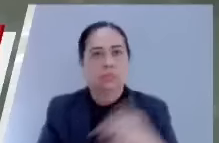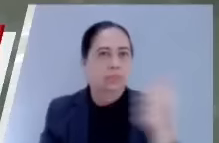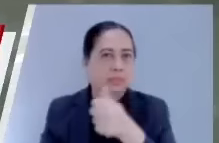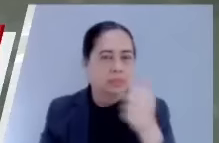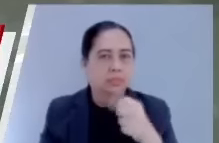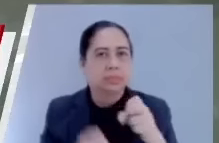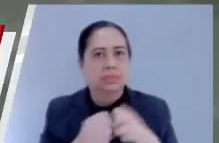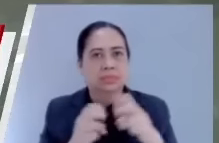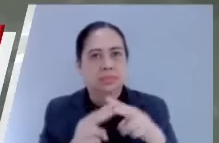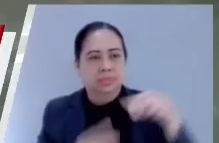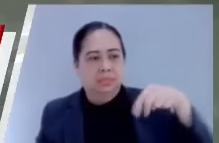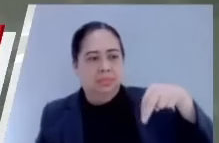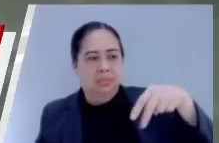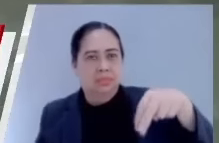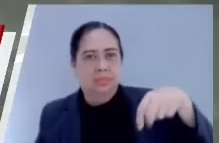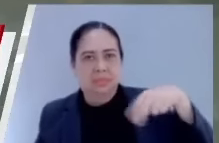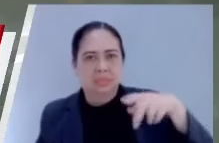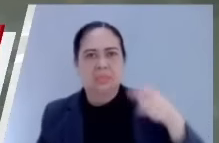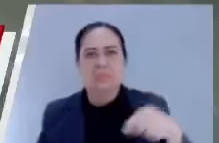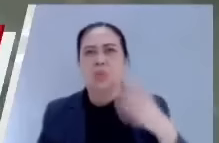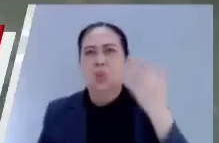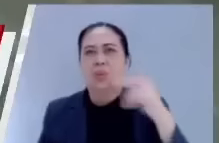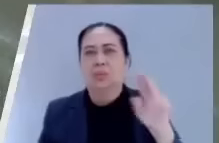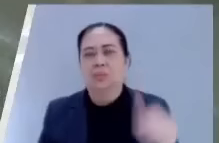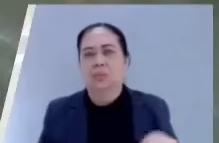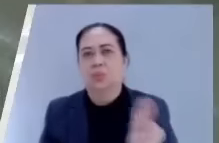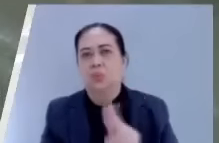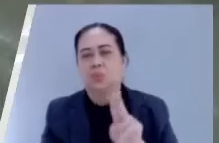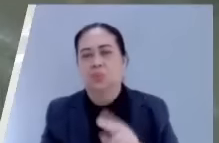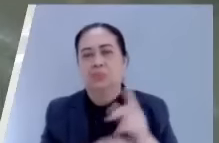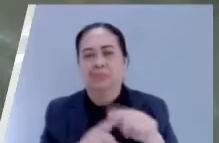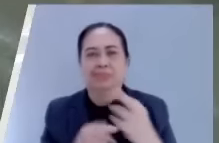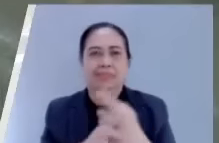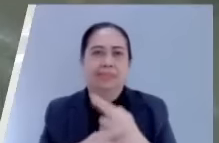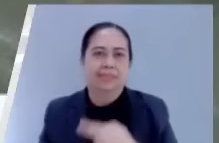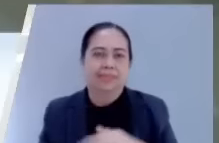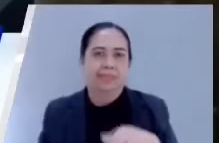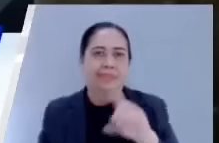sa ilalim ito sa rehabilitasyon ng DPWH simula ngayong araw.